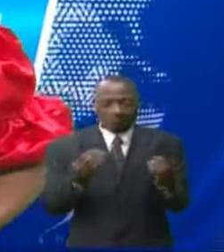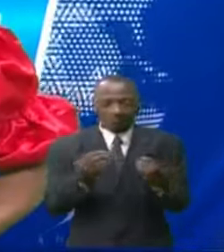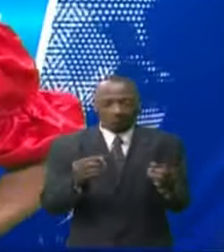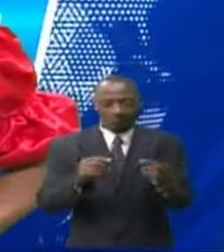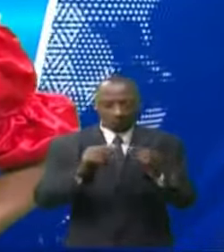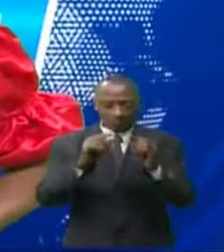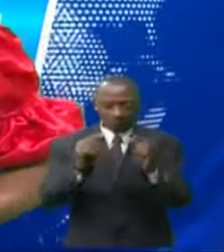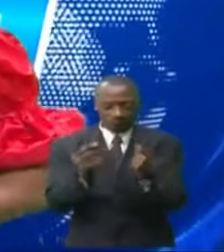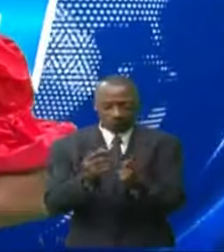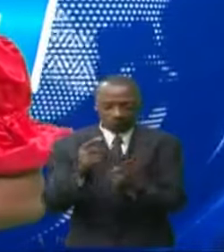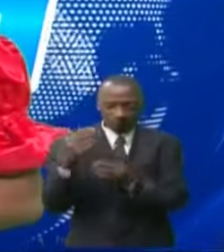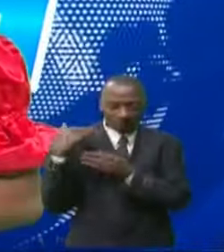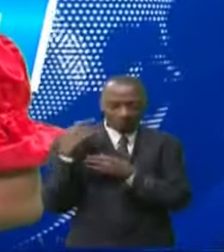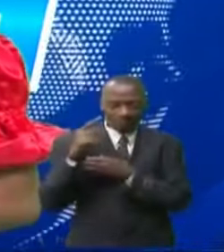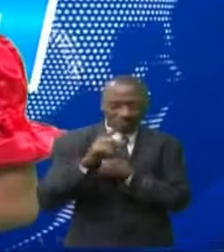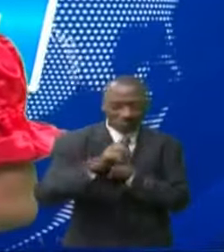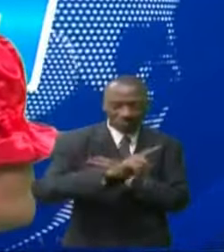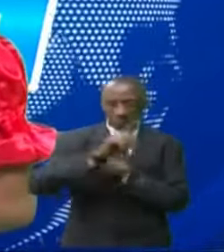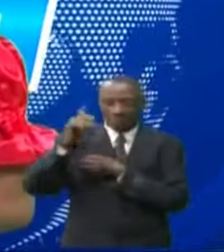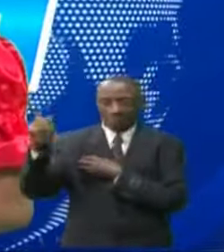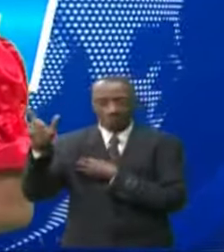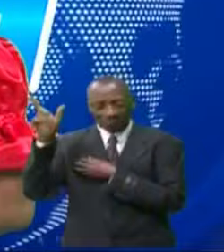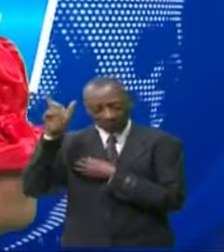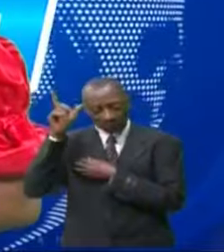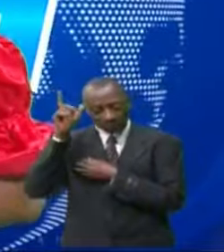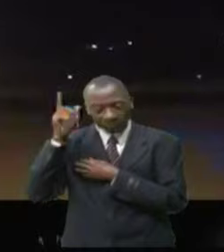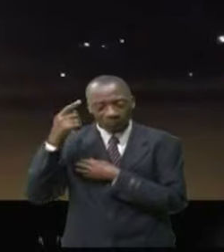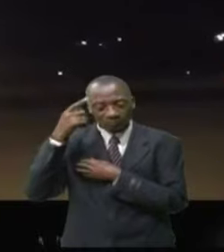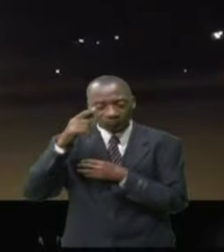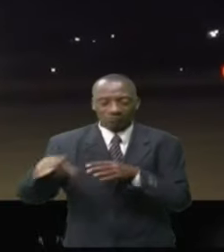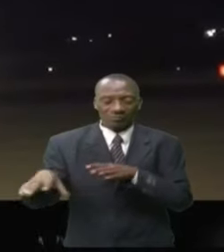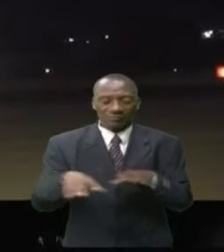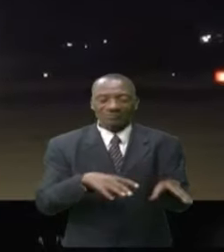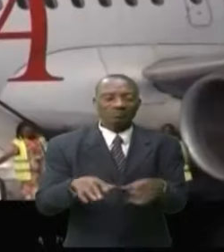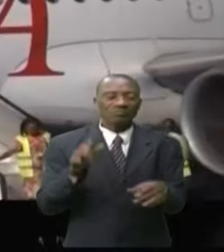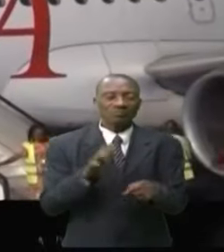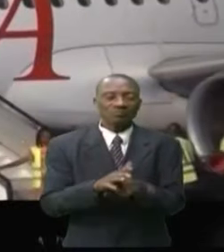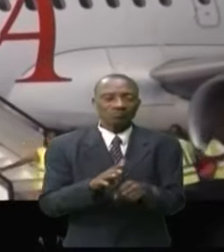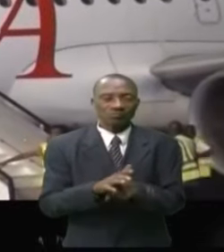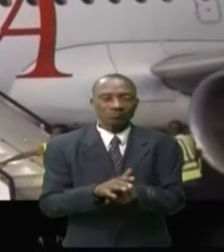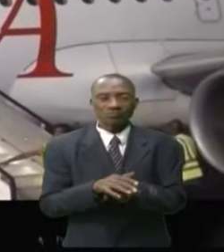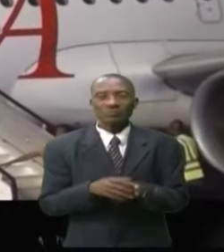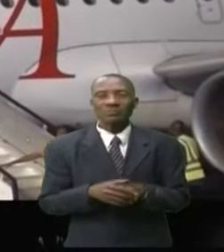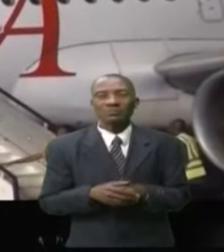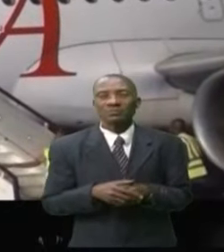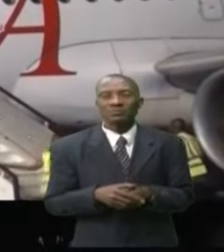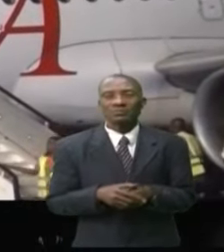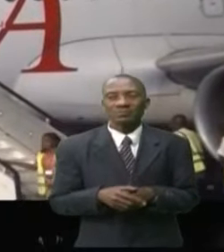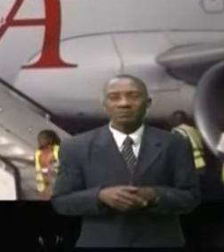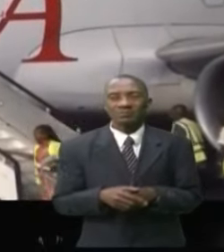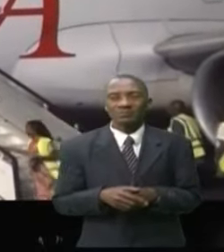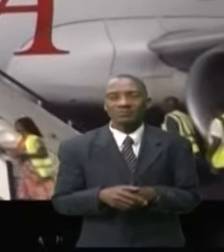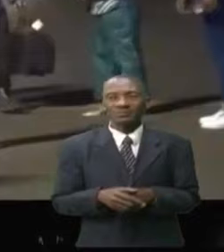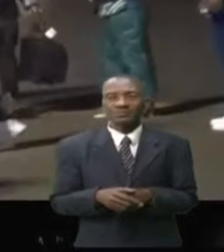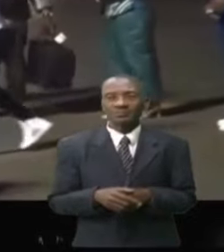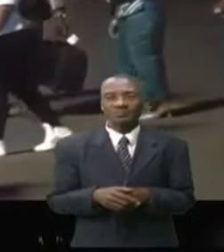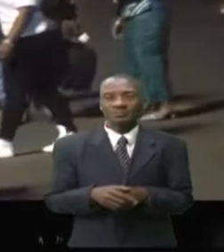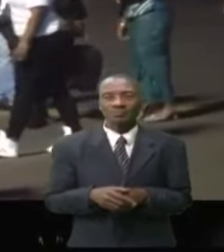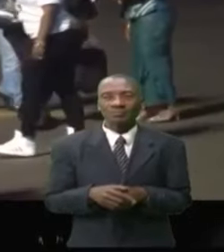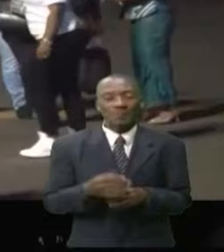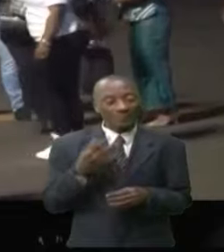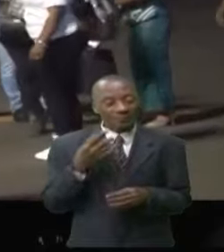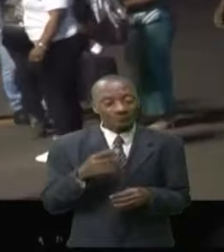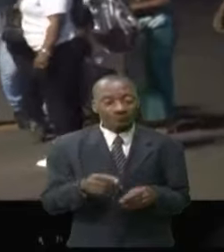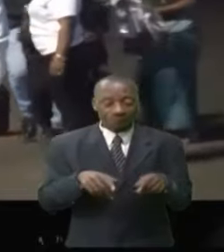entreprendre plusieurs activités images et commentaires son expérience sa notabilité et son sens managérial avait déjà